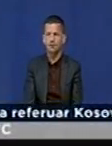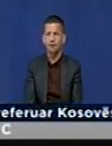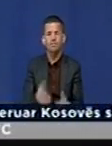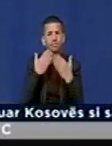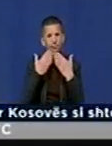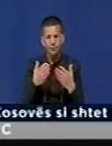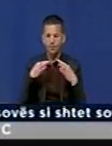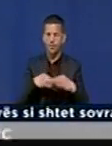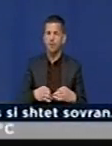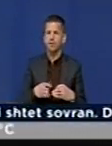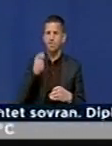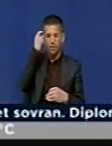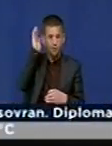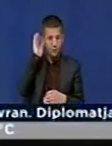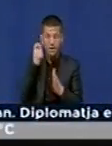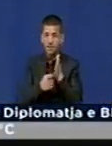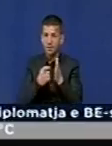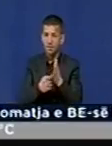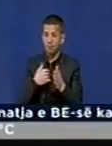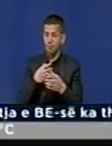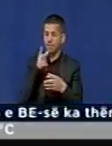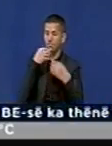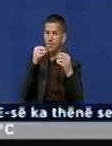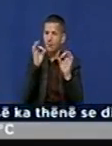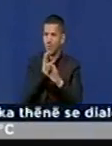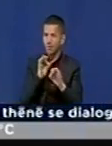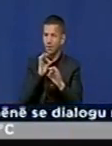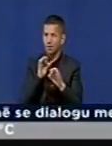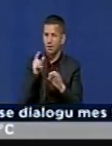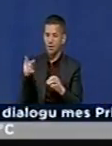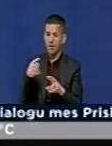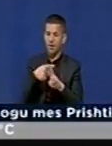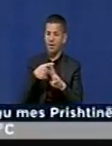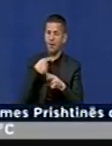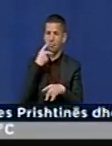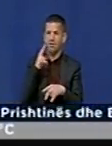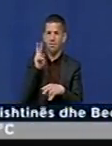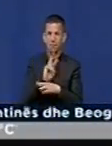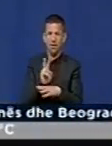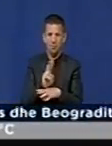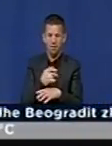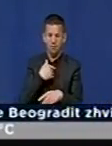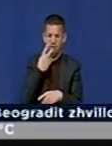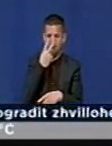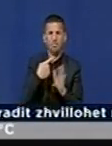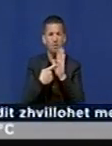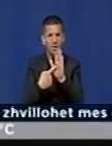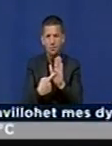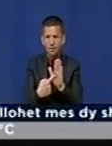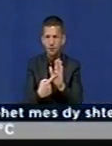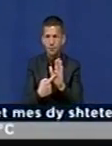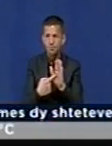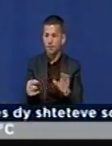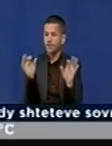Faleminderit zoti kryetar, kryeminist antar qeverisë se po ta ndërmend fjalë, po këtë fjalën zoti Haradinaj që tha dallavere, po ta dëshiroj me tregu që